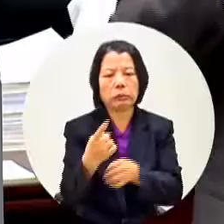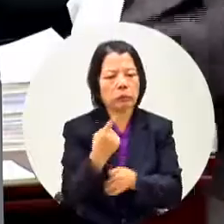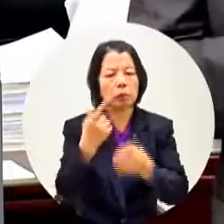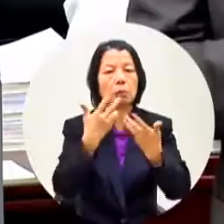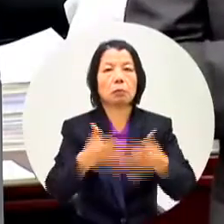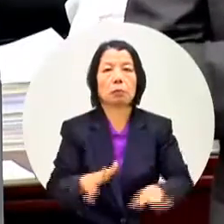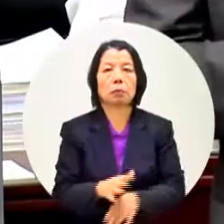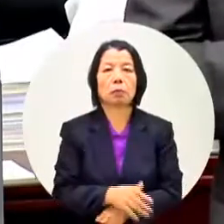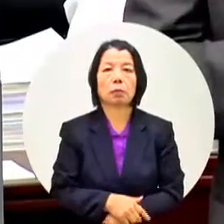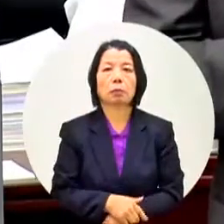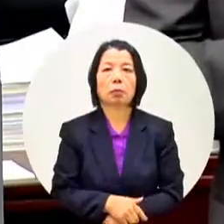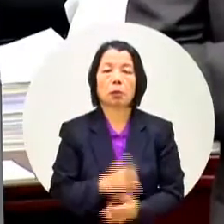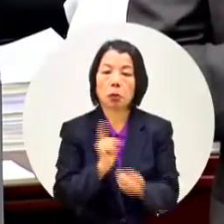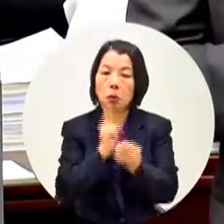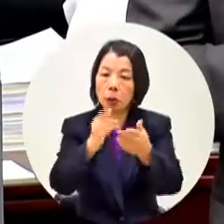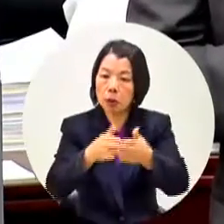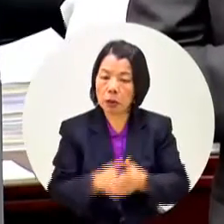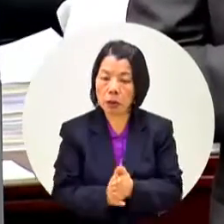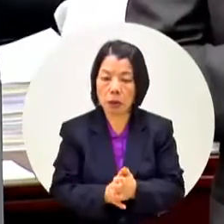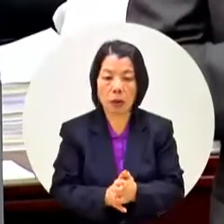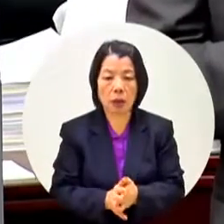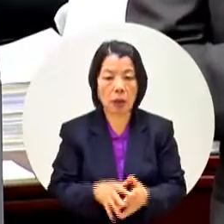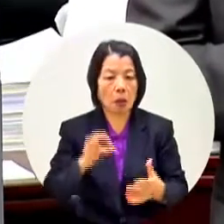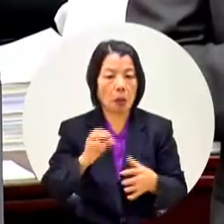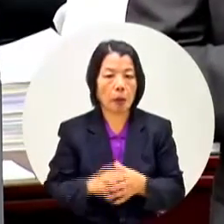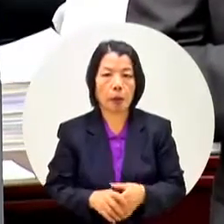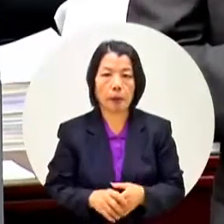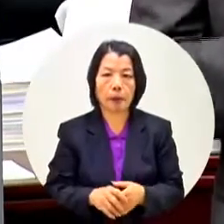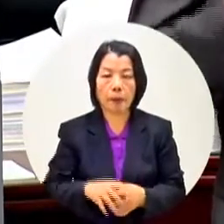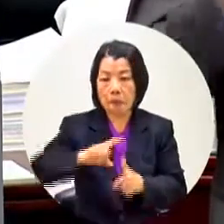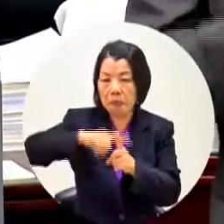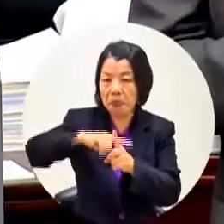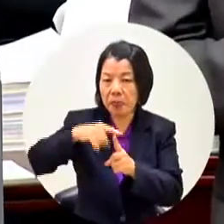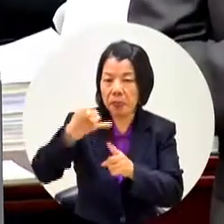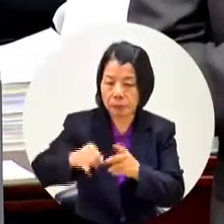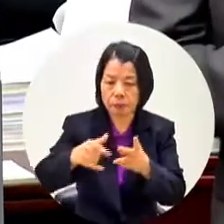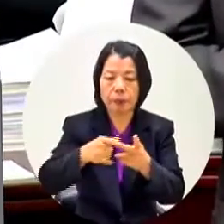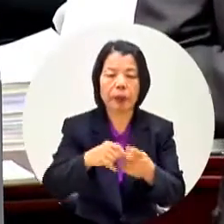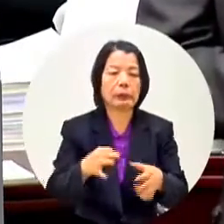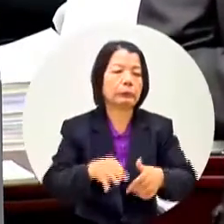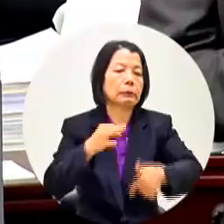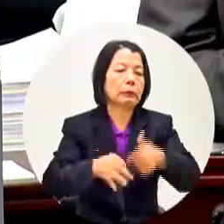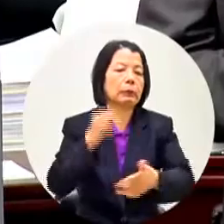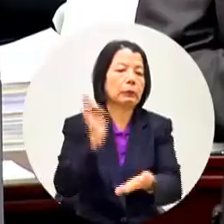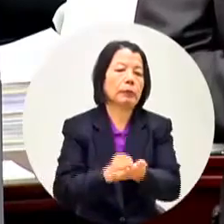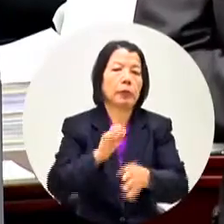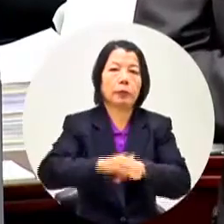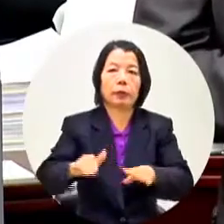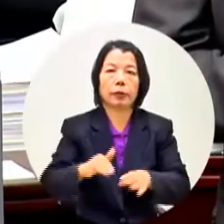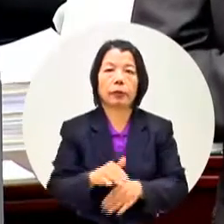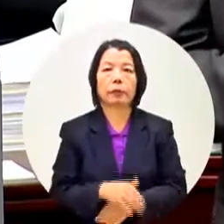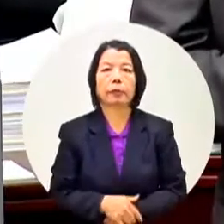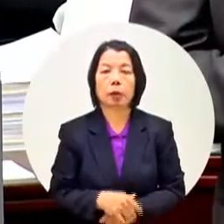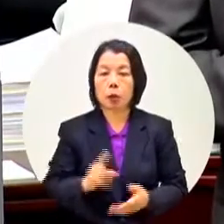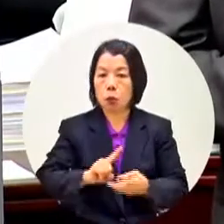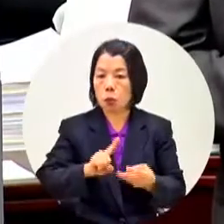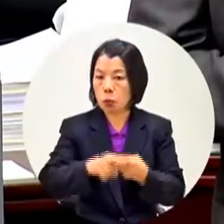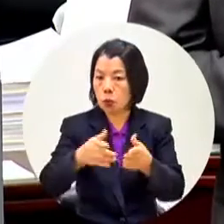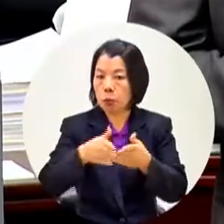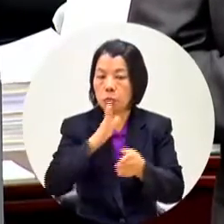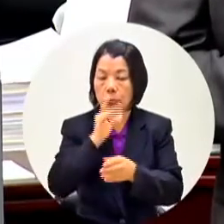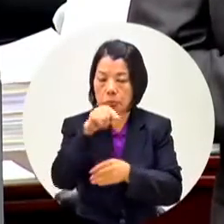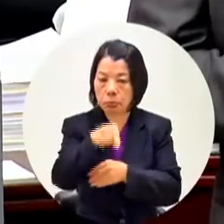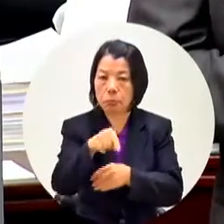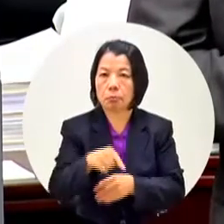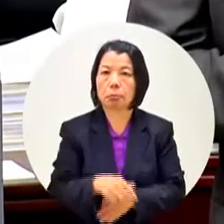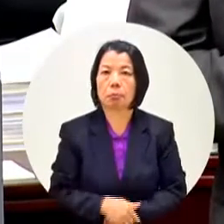嘛袂低哈，啊，这些都会有相关上的问题，哦啊，所以价如果品质不好的时候，价格可能就也会不好啊。